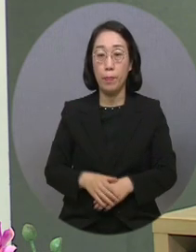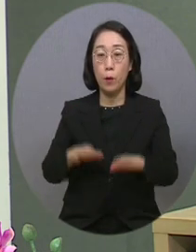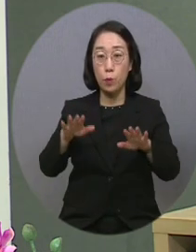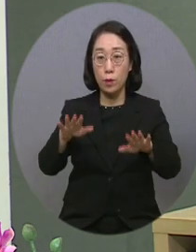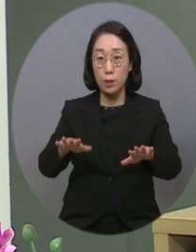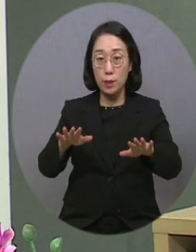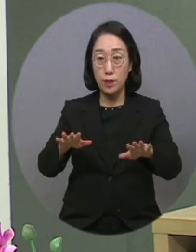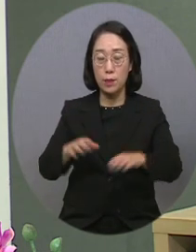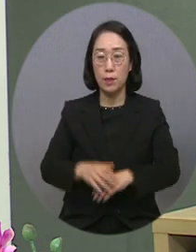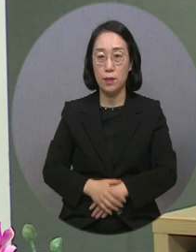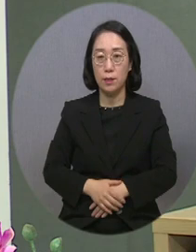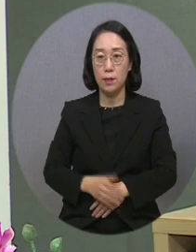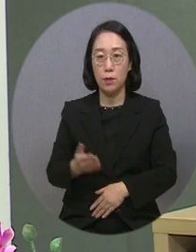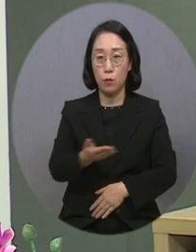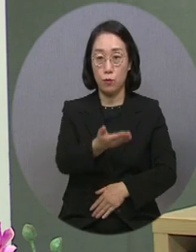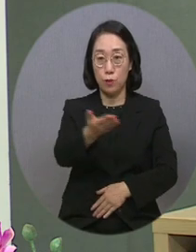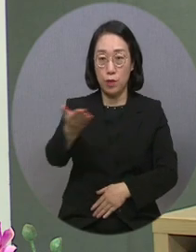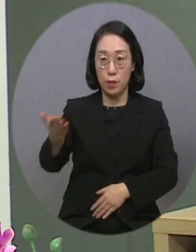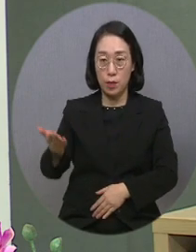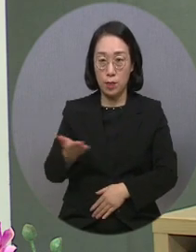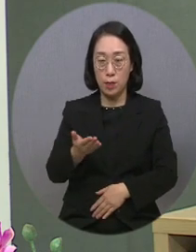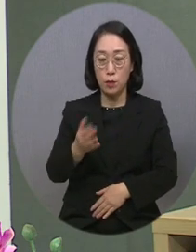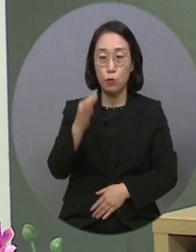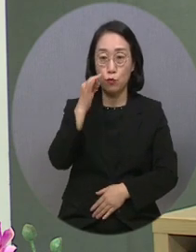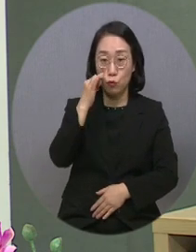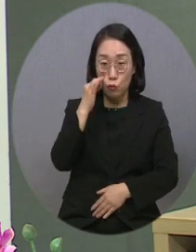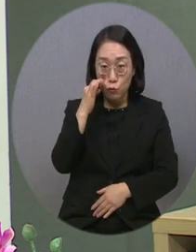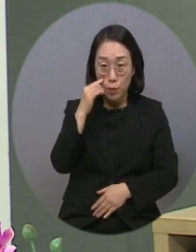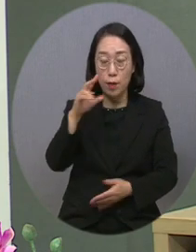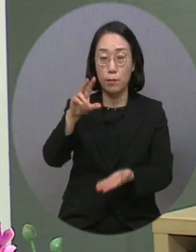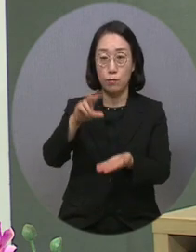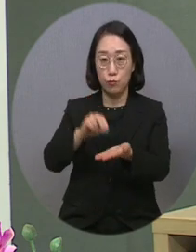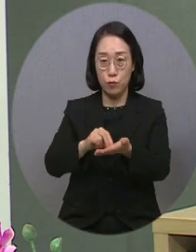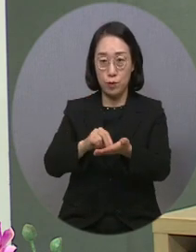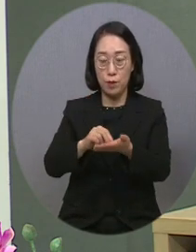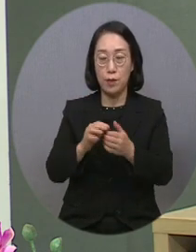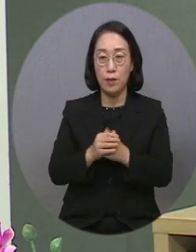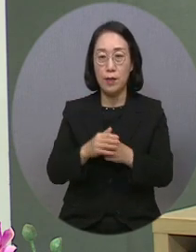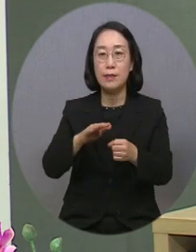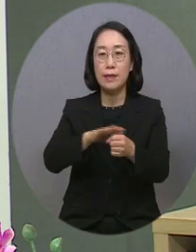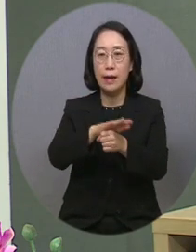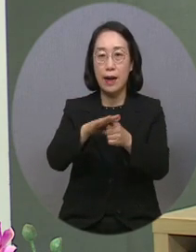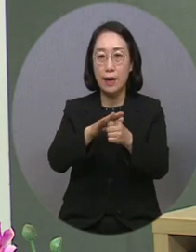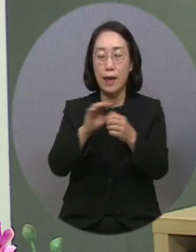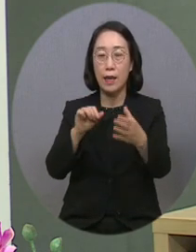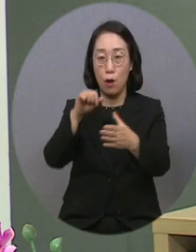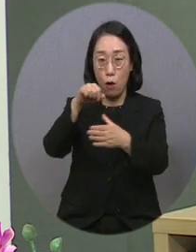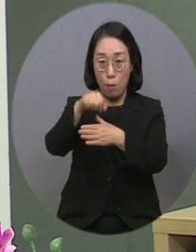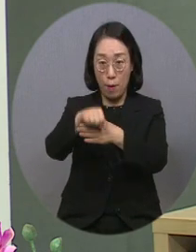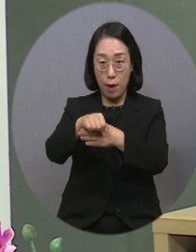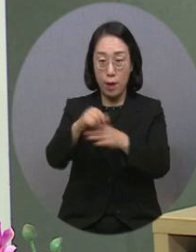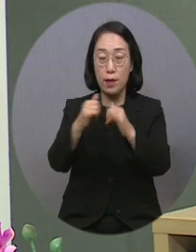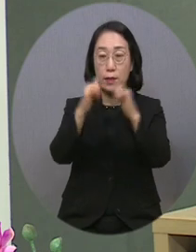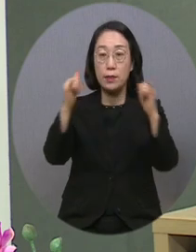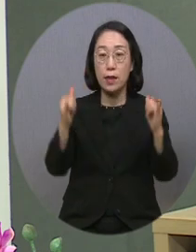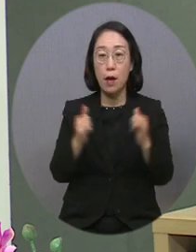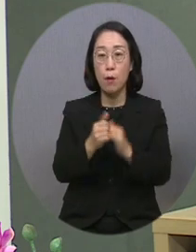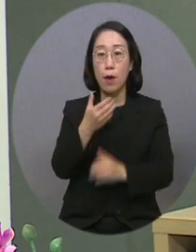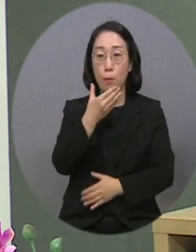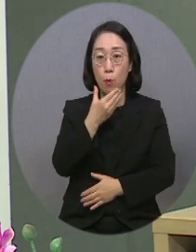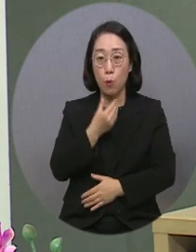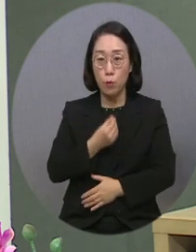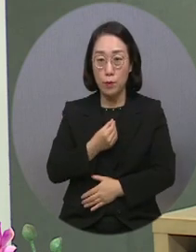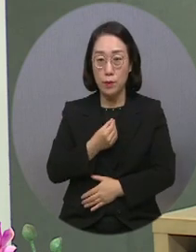오늘은 여러분이 궁금해하시는 사랑의 열매, 사회복지